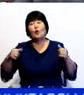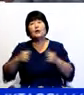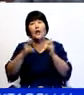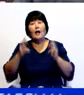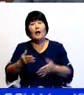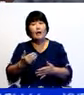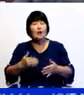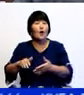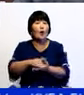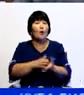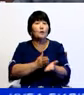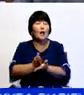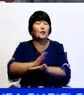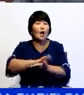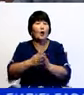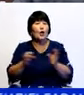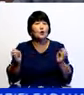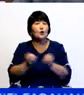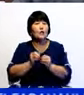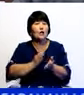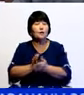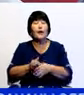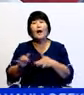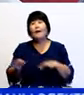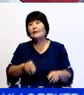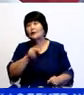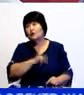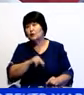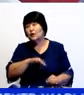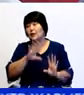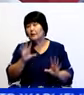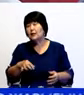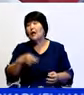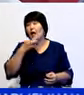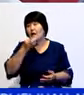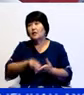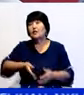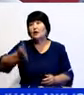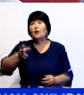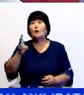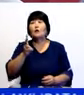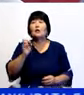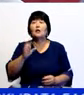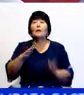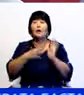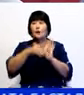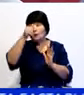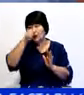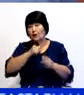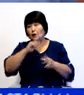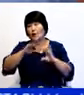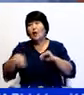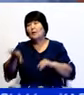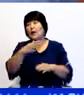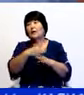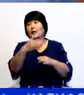алу, қоғамдық саяси ахуалды тұрақтандыру бағытында атқарылып жатқан жұмыстардың есебі айтылды. Нұрлыбек Нәлібаев 9 айдың қорытындысымен